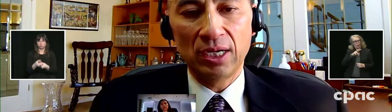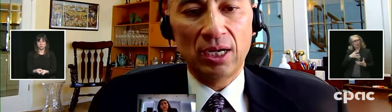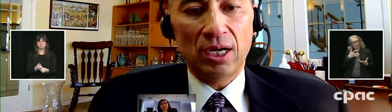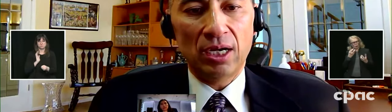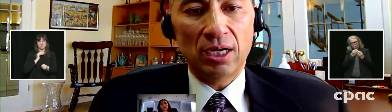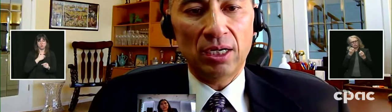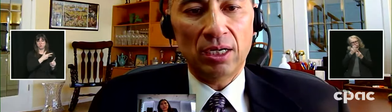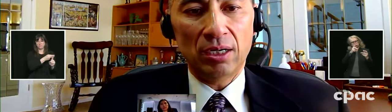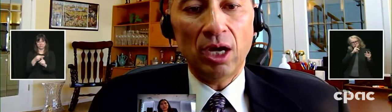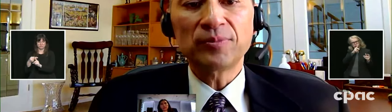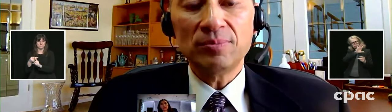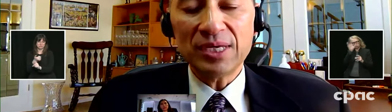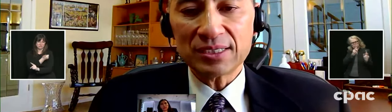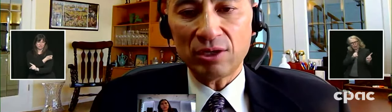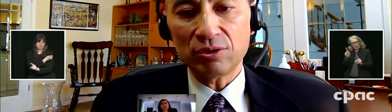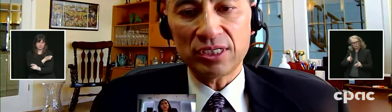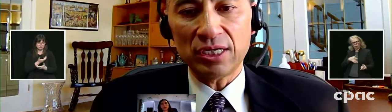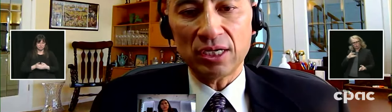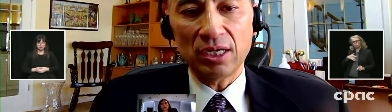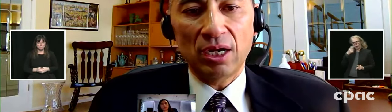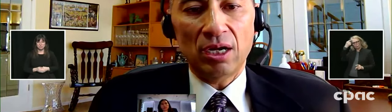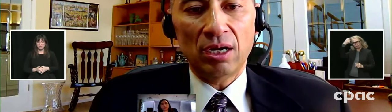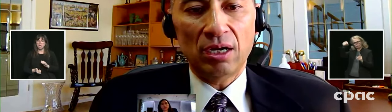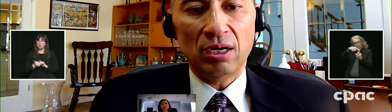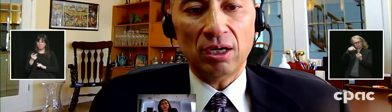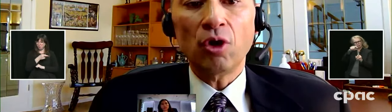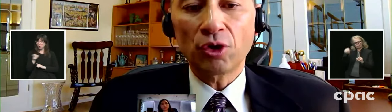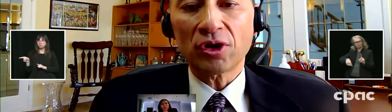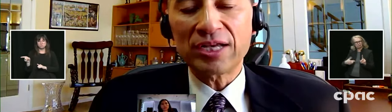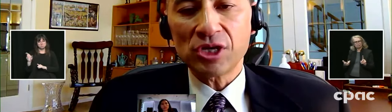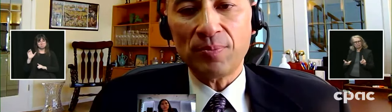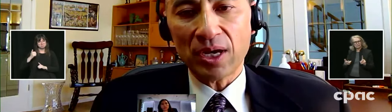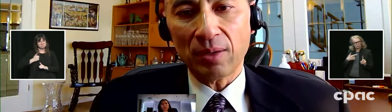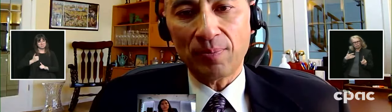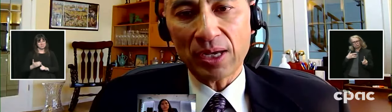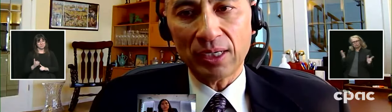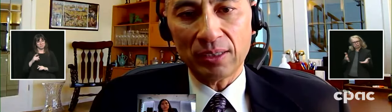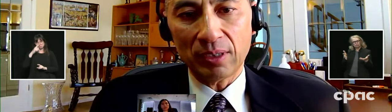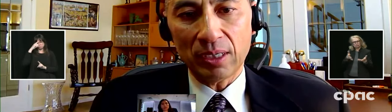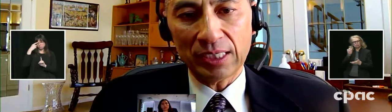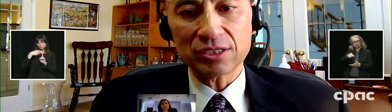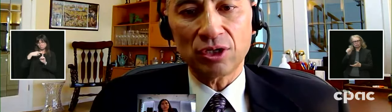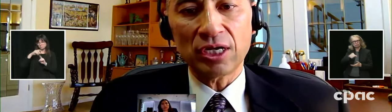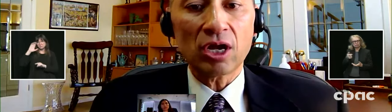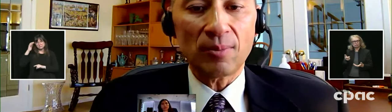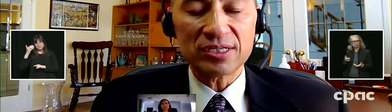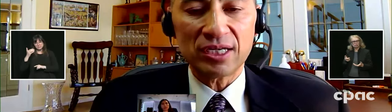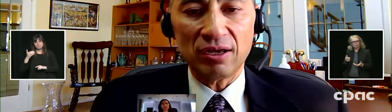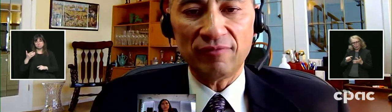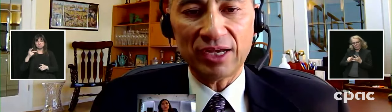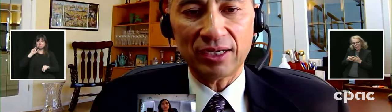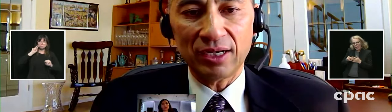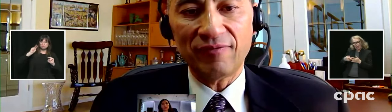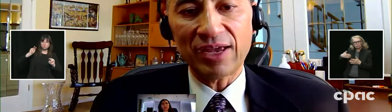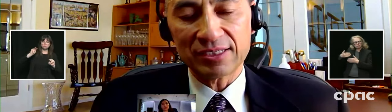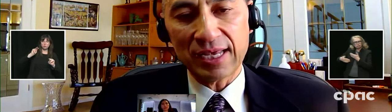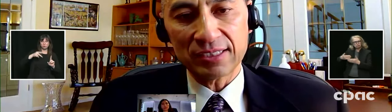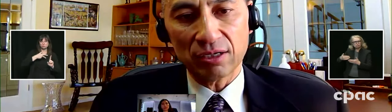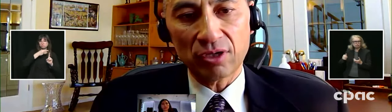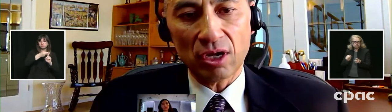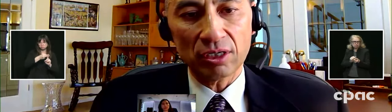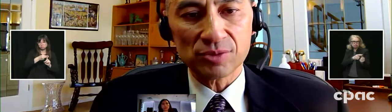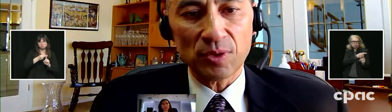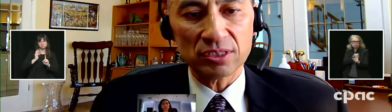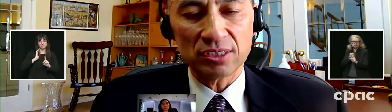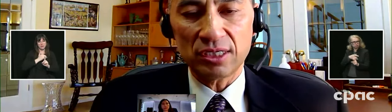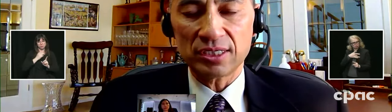dire, optimistes et aussi encouragés par qu'est-ce qu'on a commencé avec la